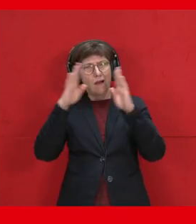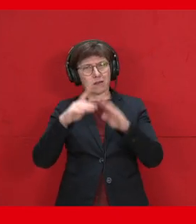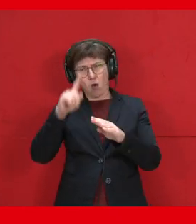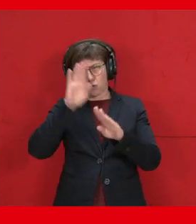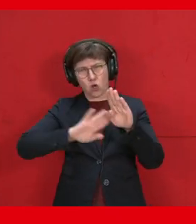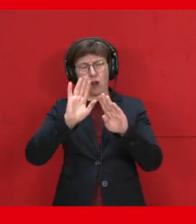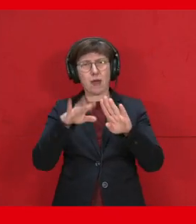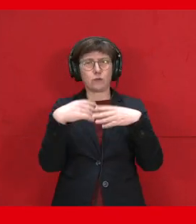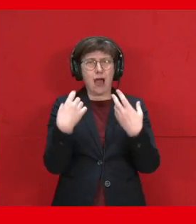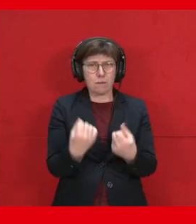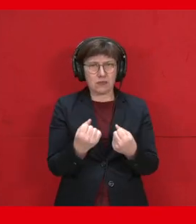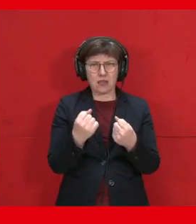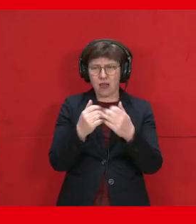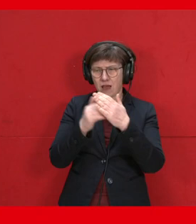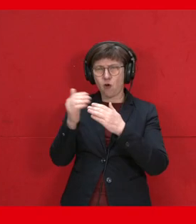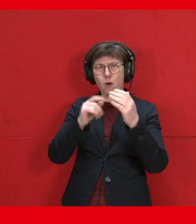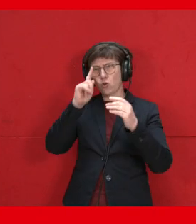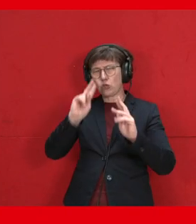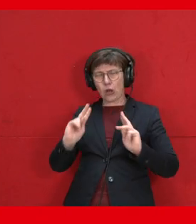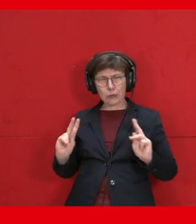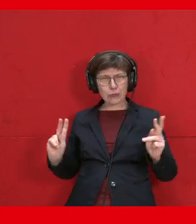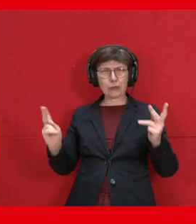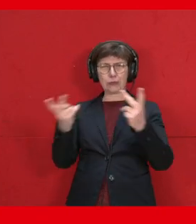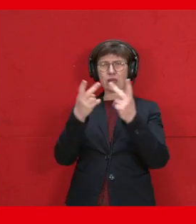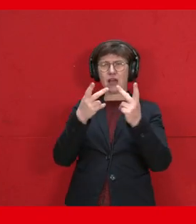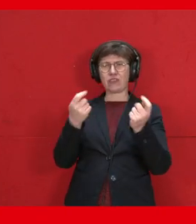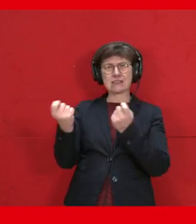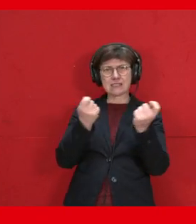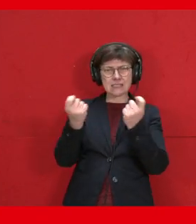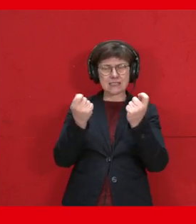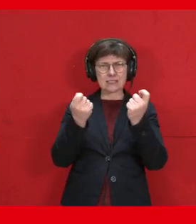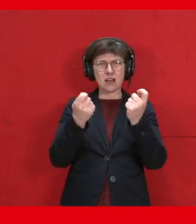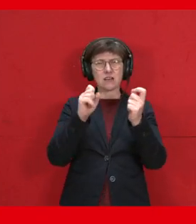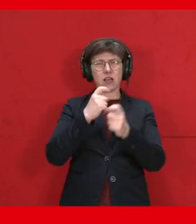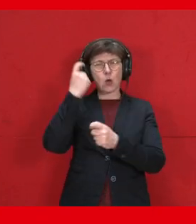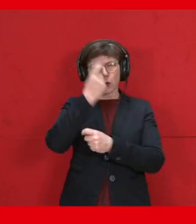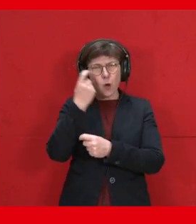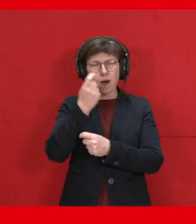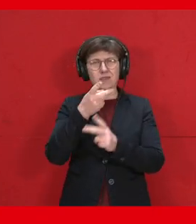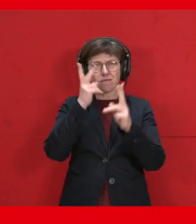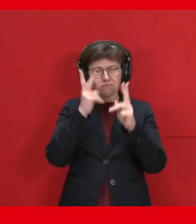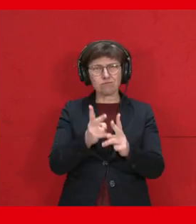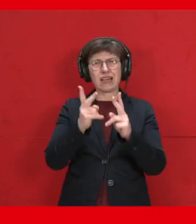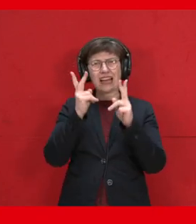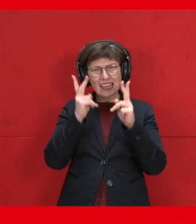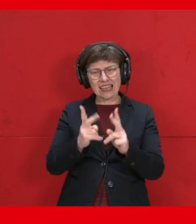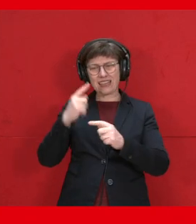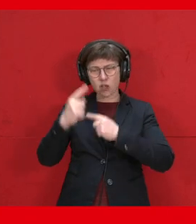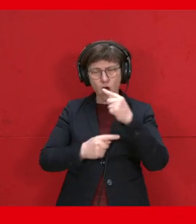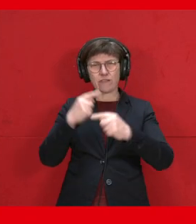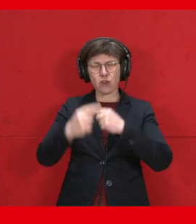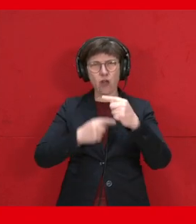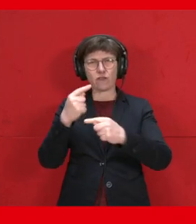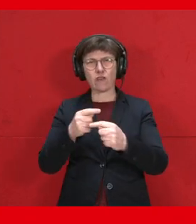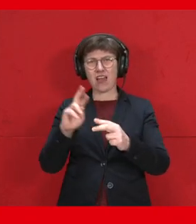Deutschland sichern und ausbauen, damit das überall in Deutschland verfügbar wird. Und da kann man dafür sorgen, dass es auch richtig zugeht bei